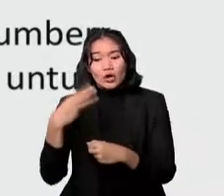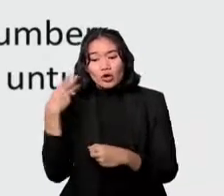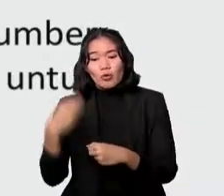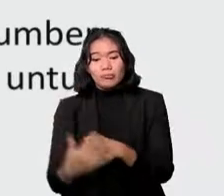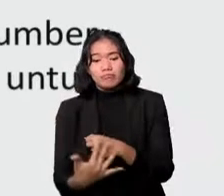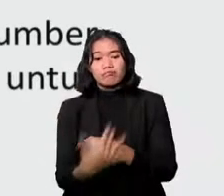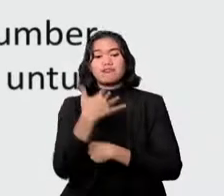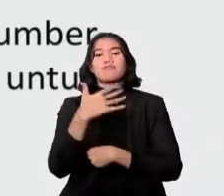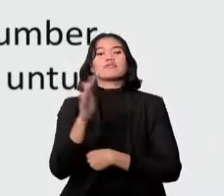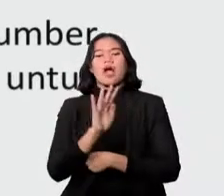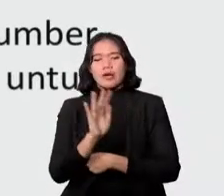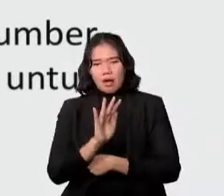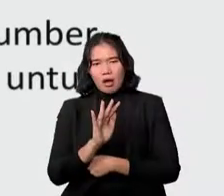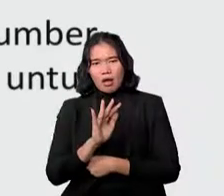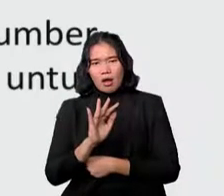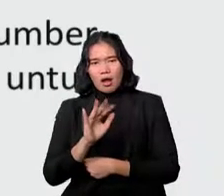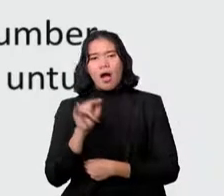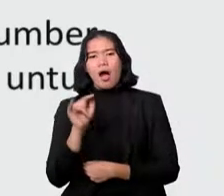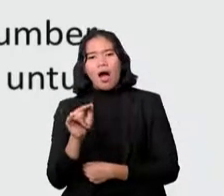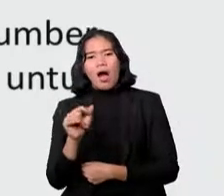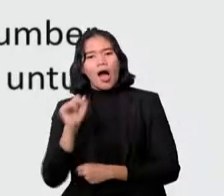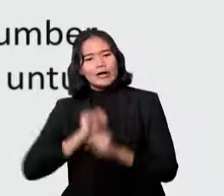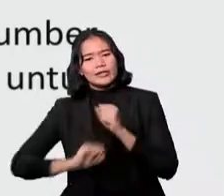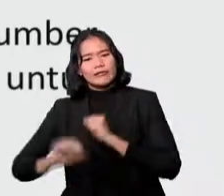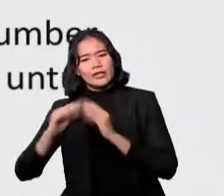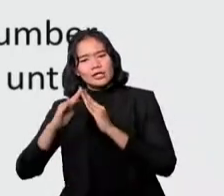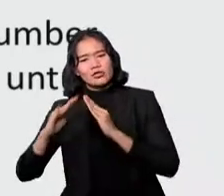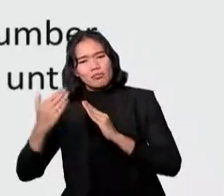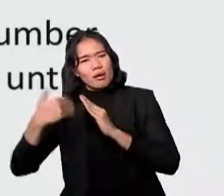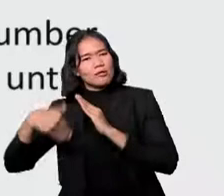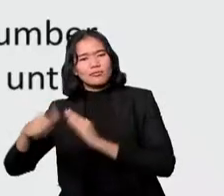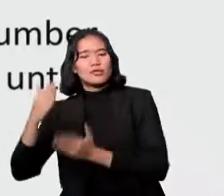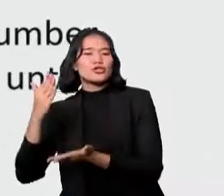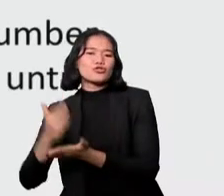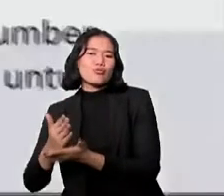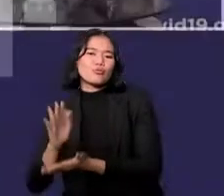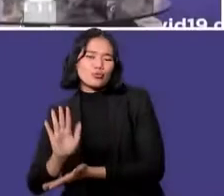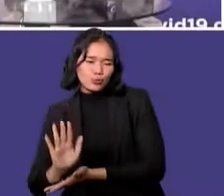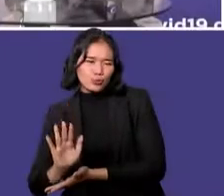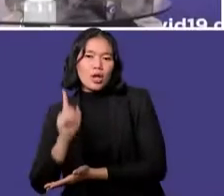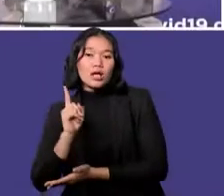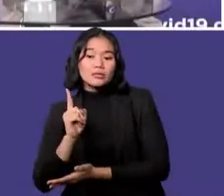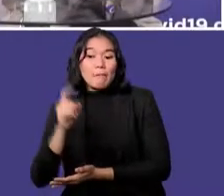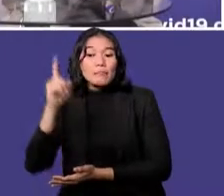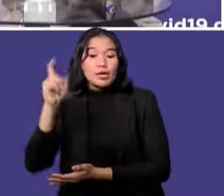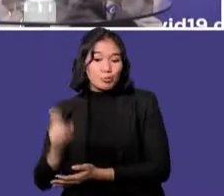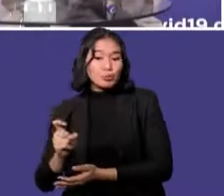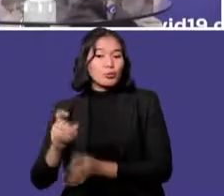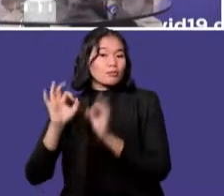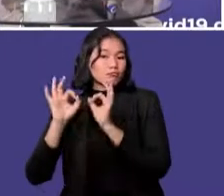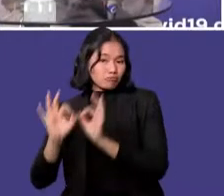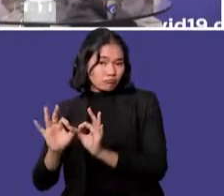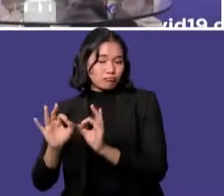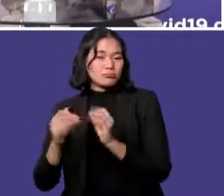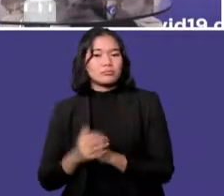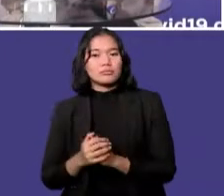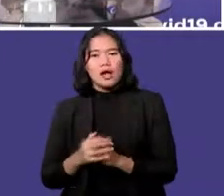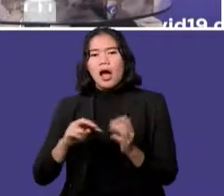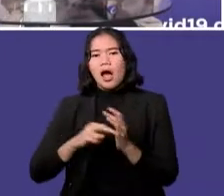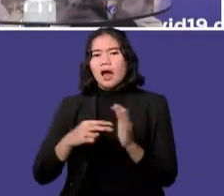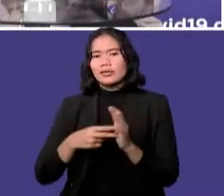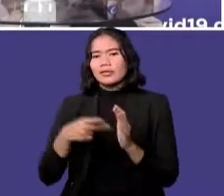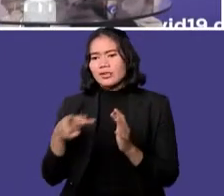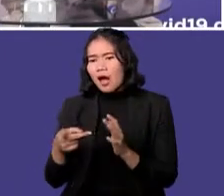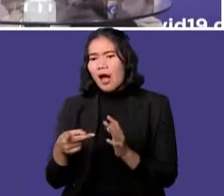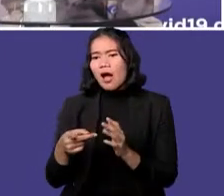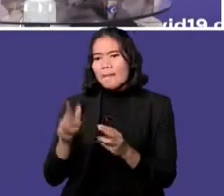gitu ya, sehingga memilih tetap membatasi aktivitas di luar rumah karena memang semua keperluannya sudah terpenuhi. Artinya, wah, mungkin tidak